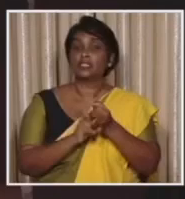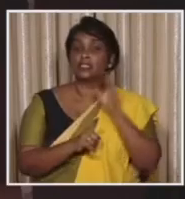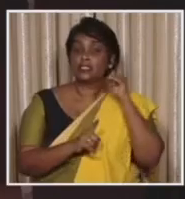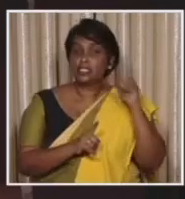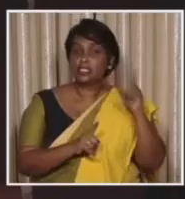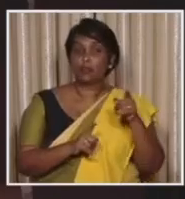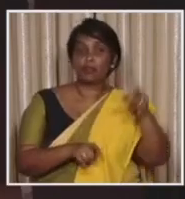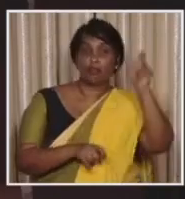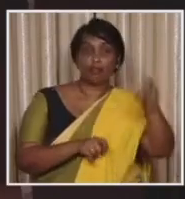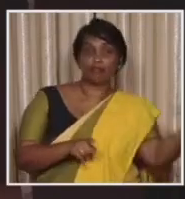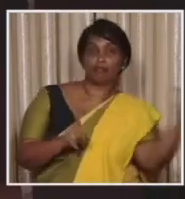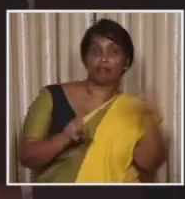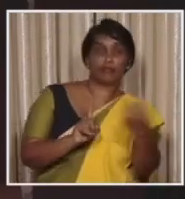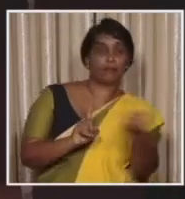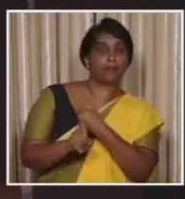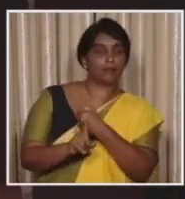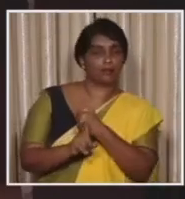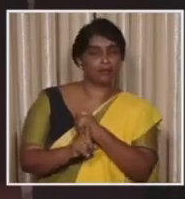ජනාධිපතිවරයාගේ ගෝල බාලය ඇඟිලි ගහනවා